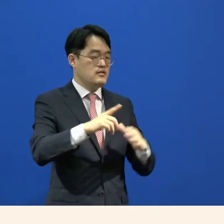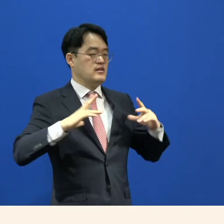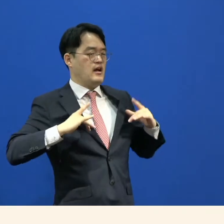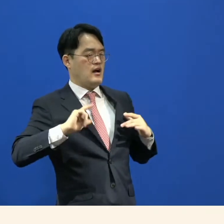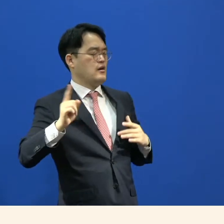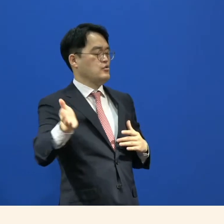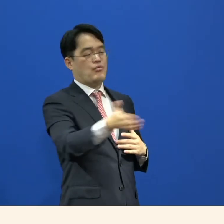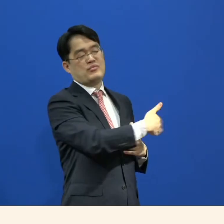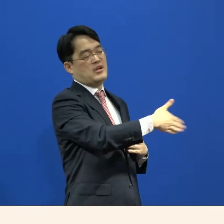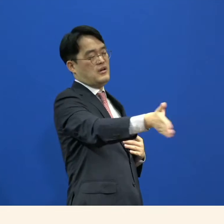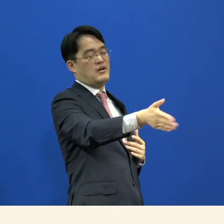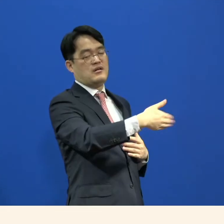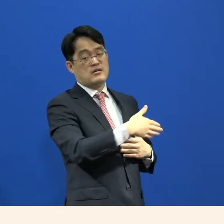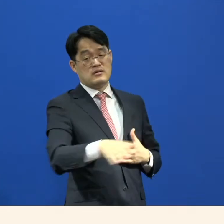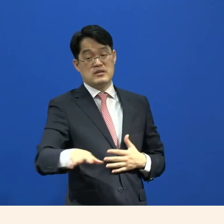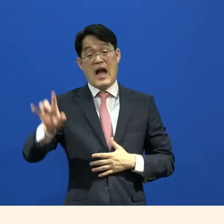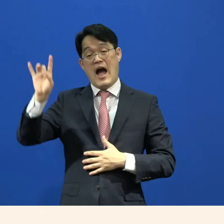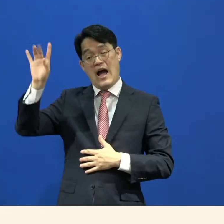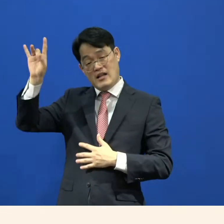이것은 특별한 표현입니다.